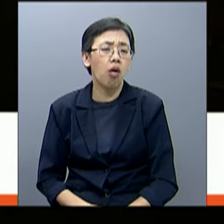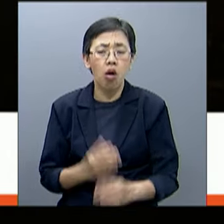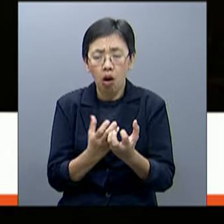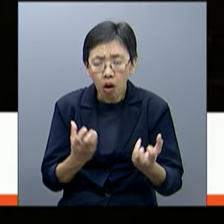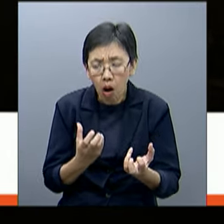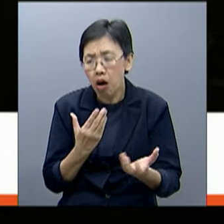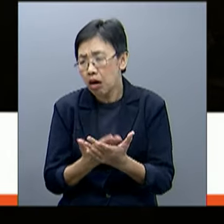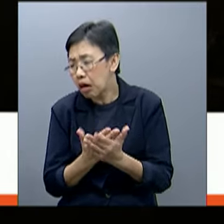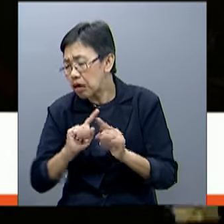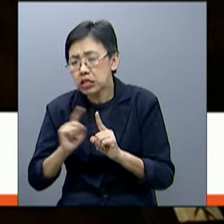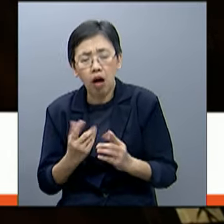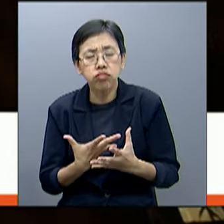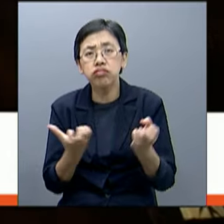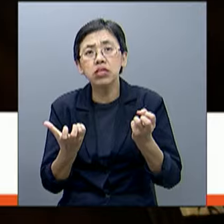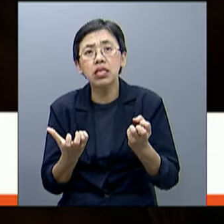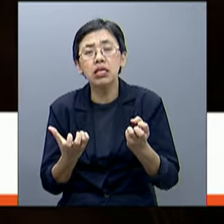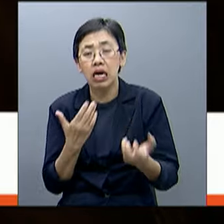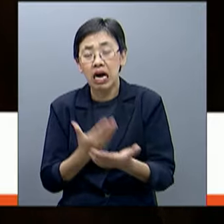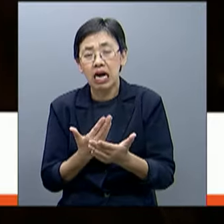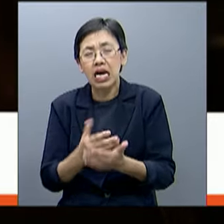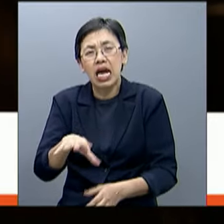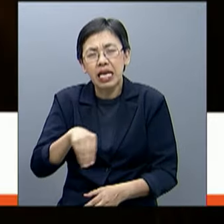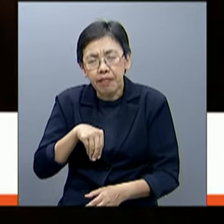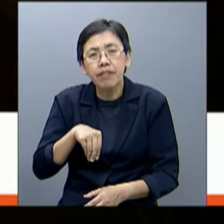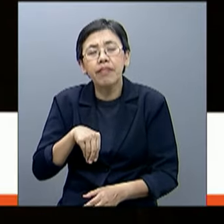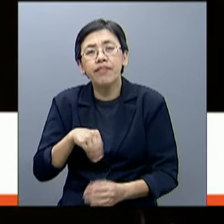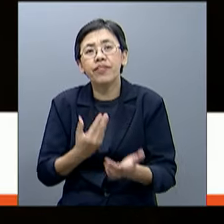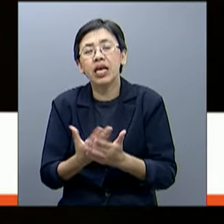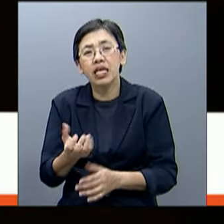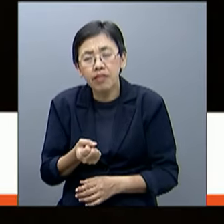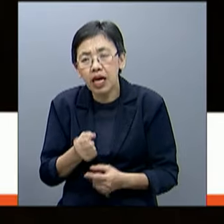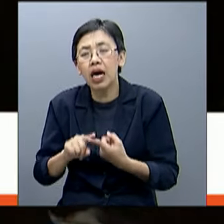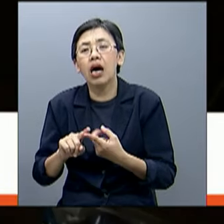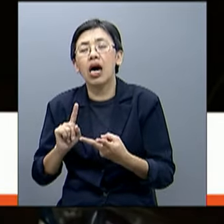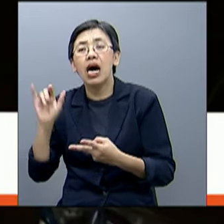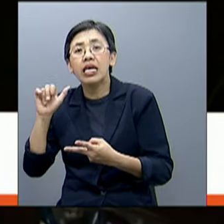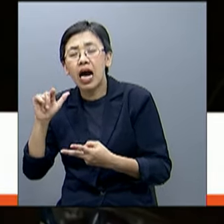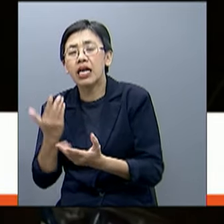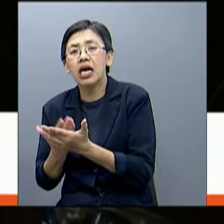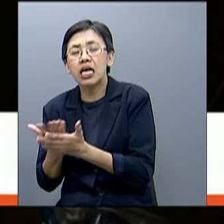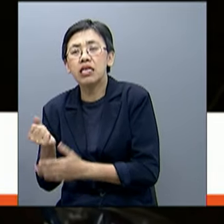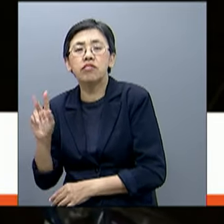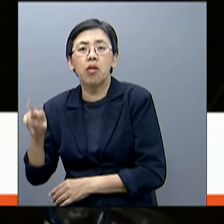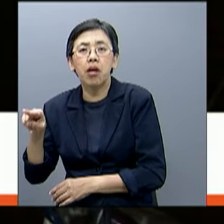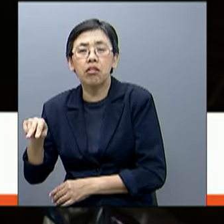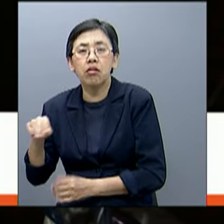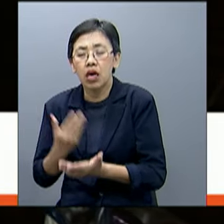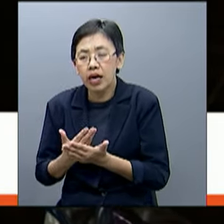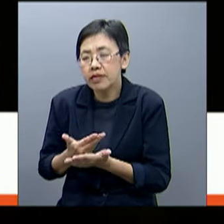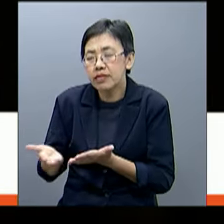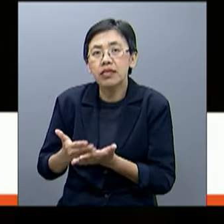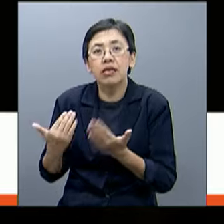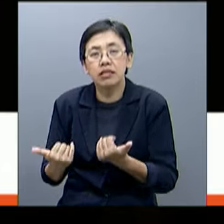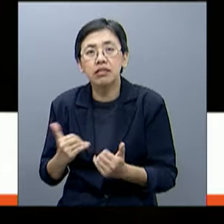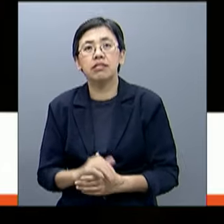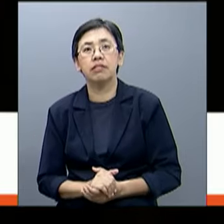ต่ชิ้นเดียวได้หยิบเงินออกมาแล้วก็ยืมมาจากญาตินะครับประมาณ 2,000 บาทเพื่อใช้จ่ายในช่วงนี้ครับข